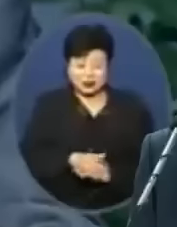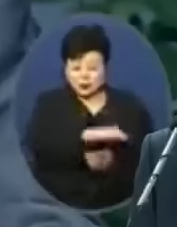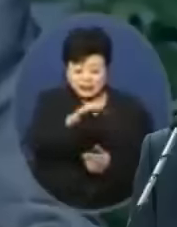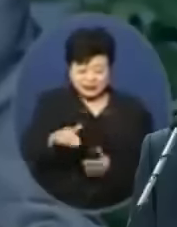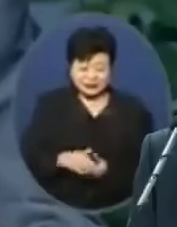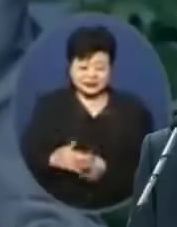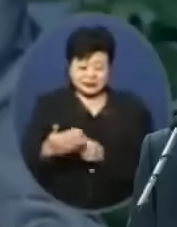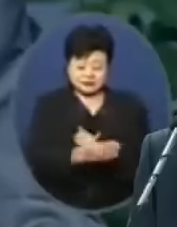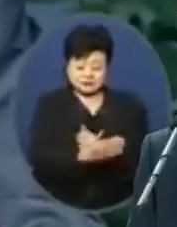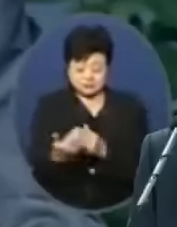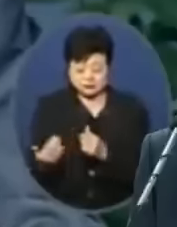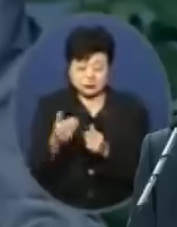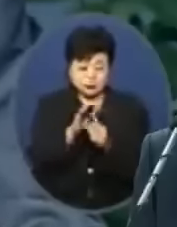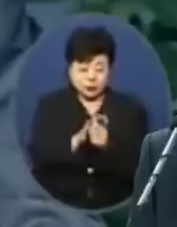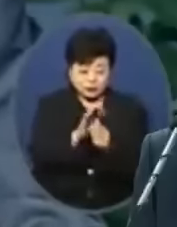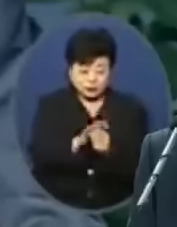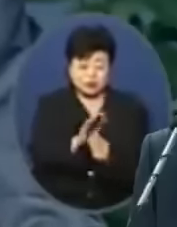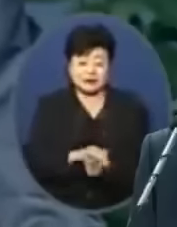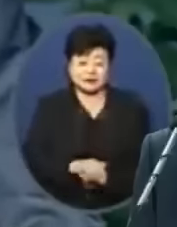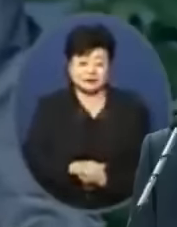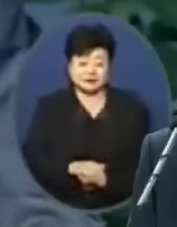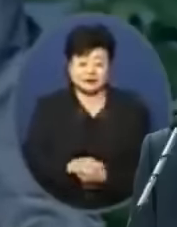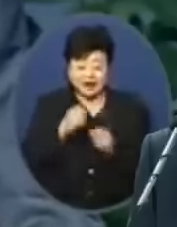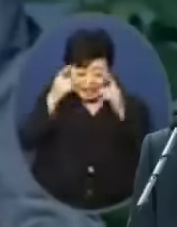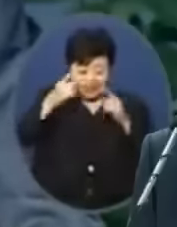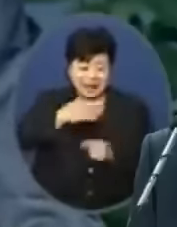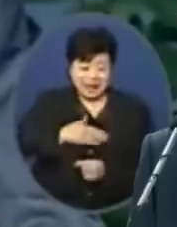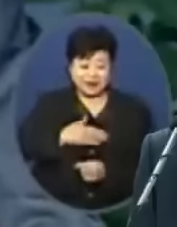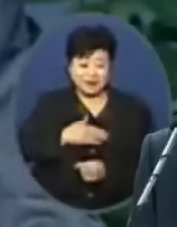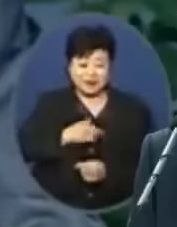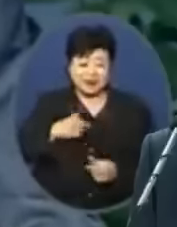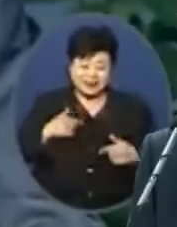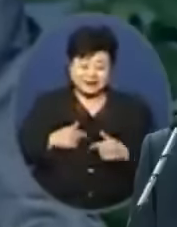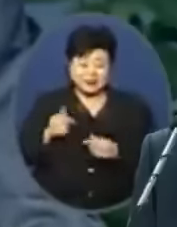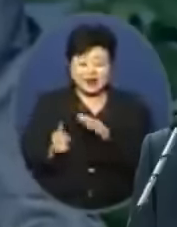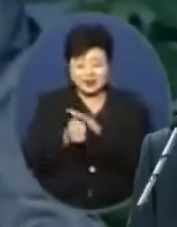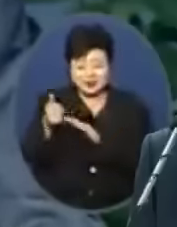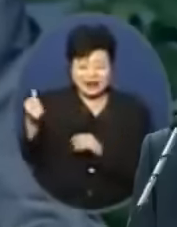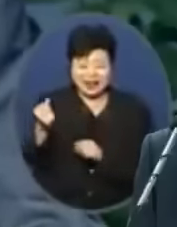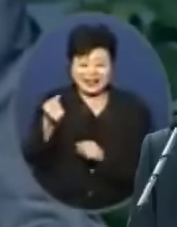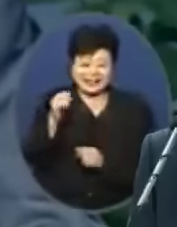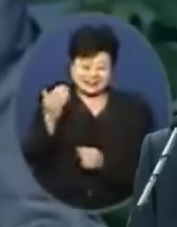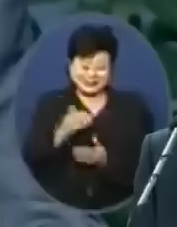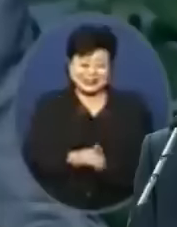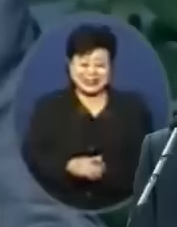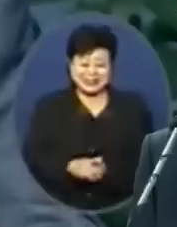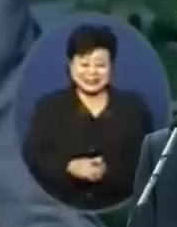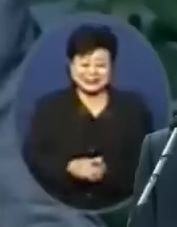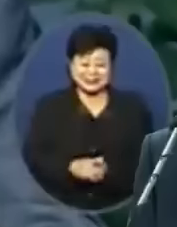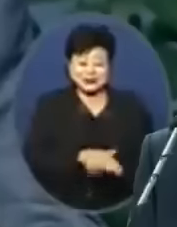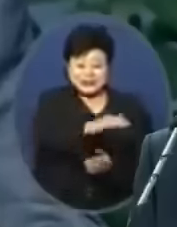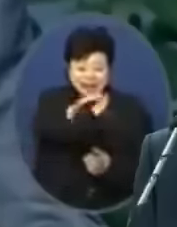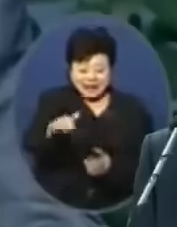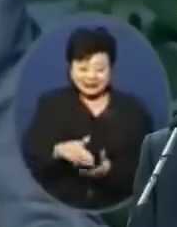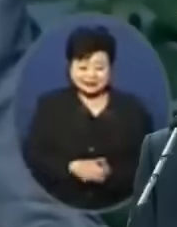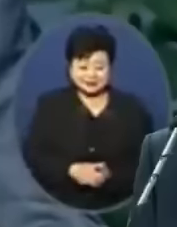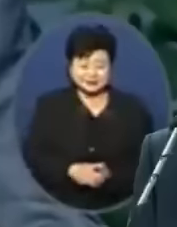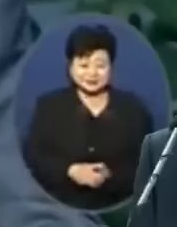우리를 첩첩이 둘러싸고 있다는 것을 깨달아 알고 큰 기쁨과 소망을 얻게 된 것입니다. 우리가